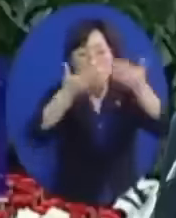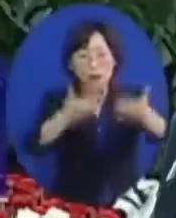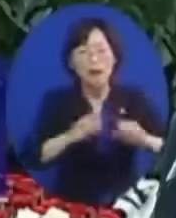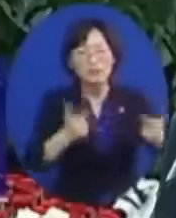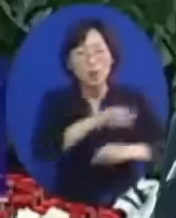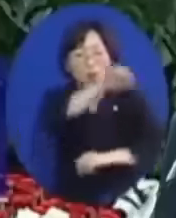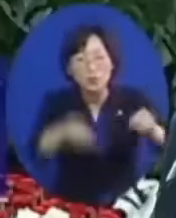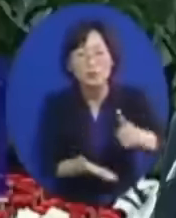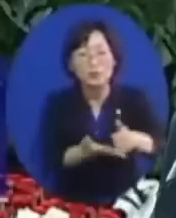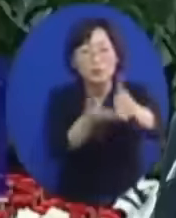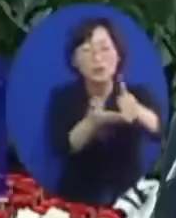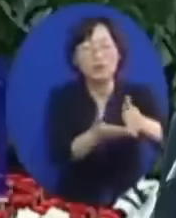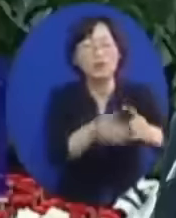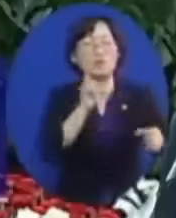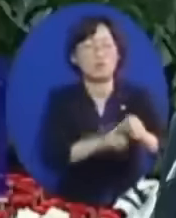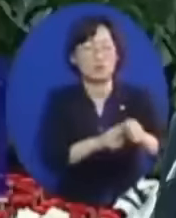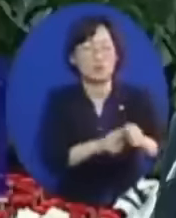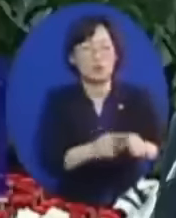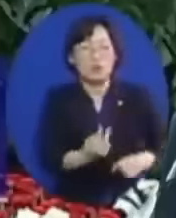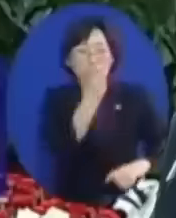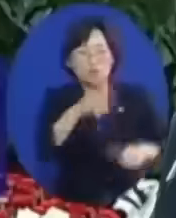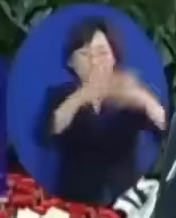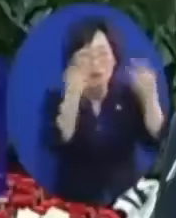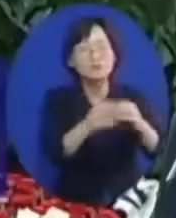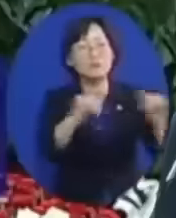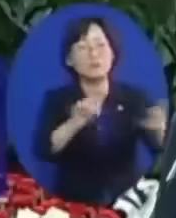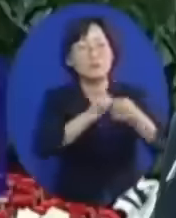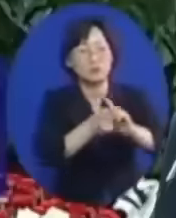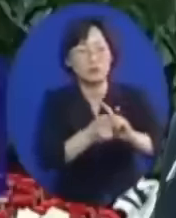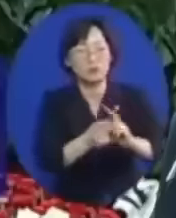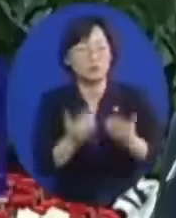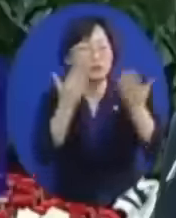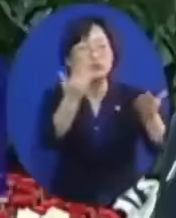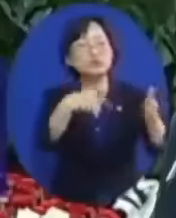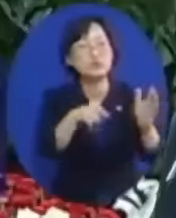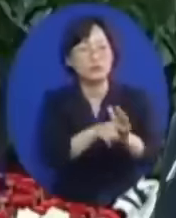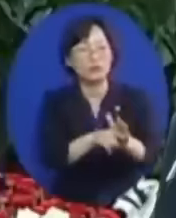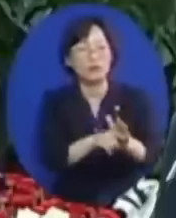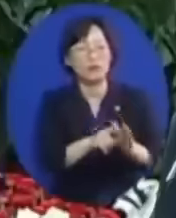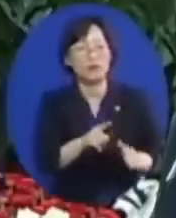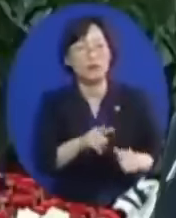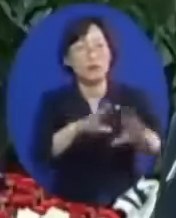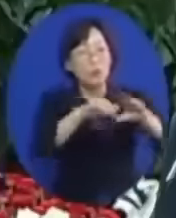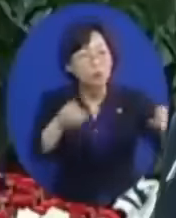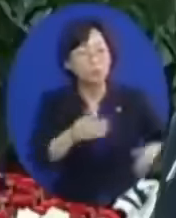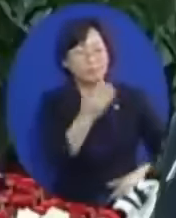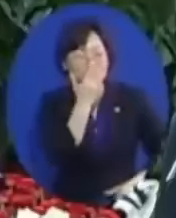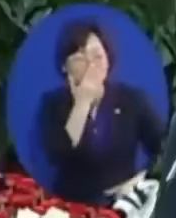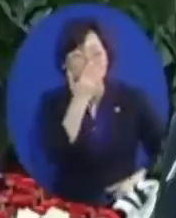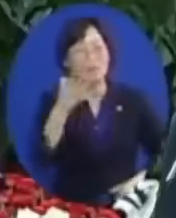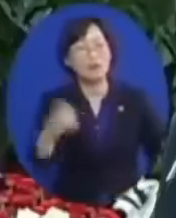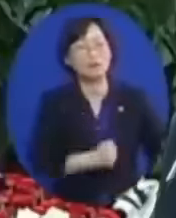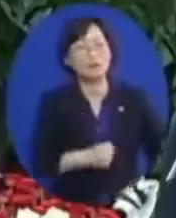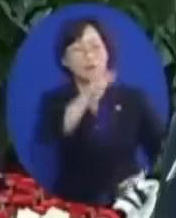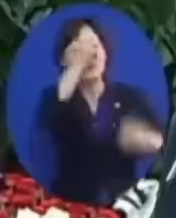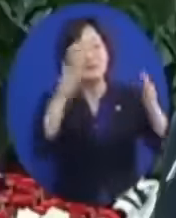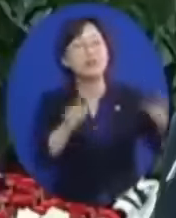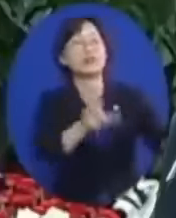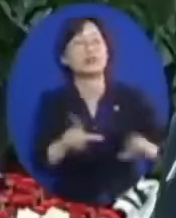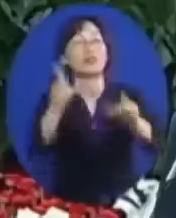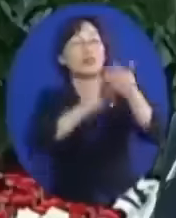도리어 섬기려 하고 자기 목숨을 많은 사람의 대속물로 주려 함이라고 말한 것입니다. 온유와 겸손을 가지고 인생을